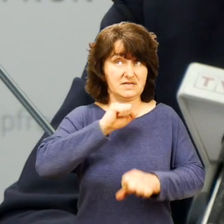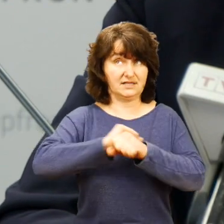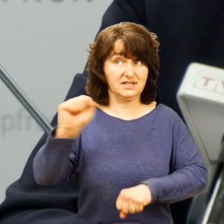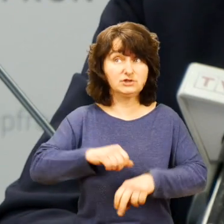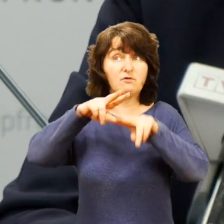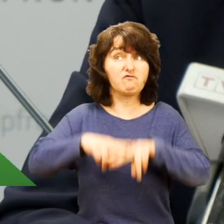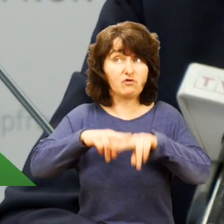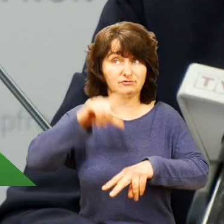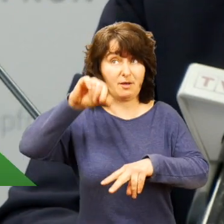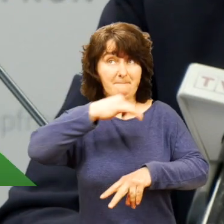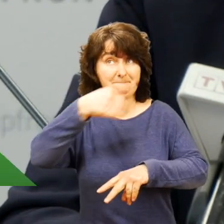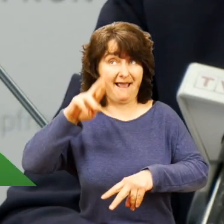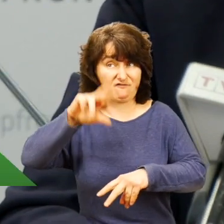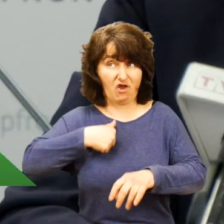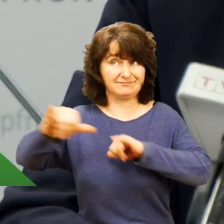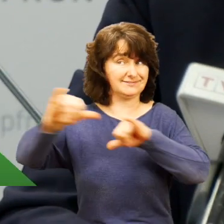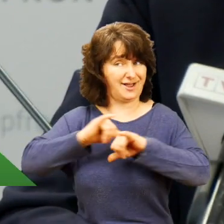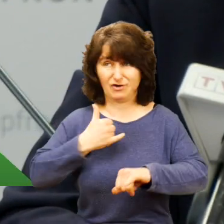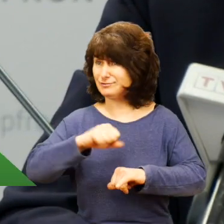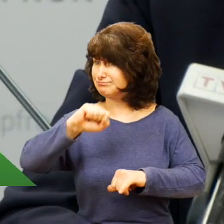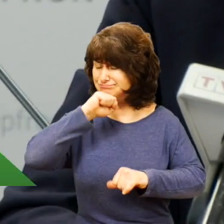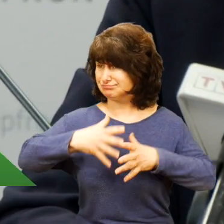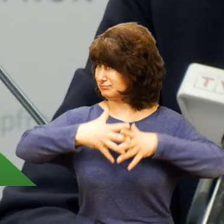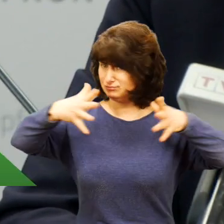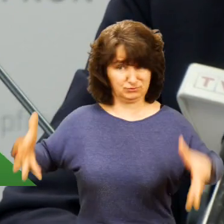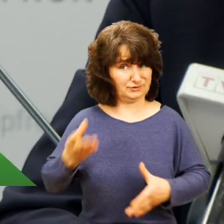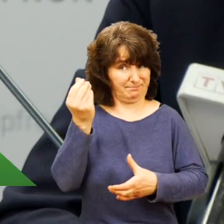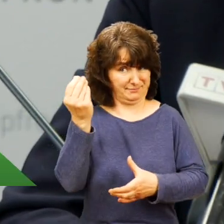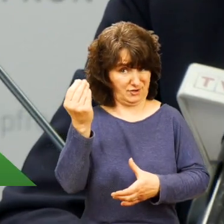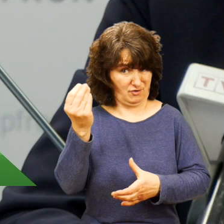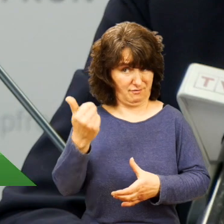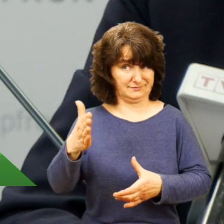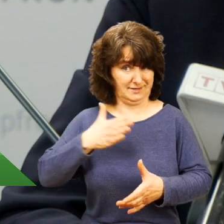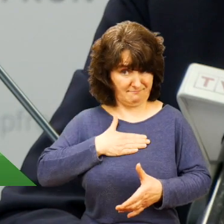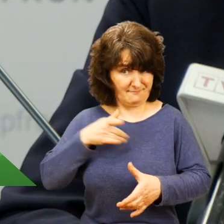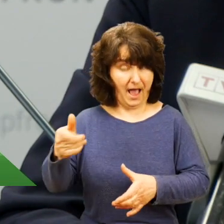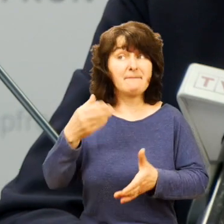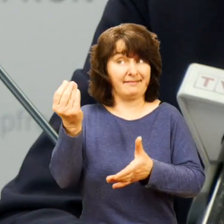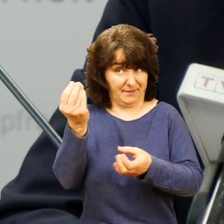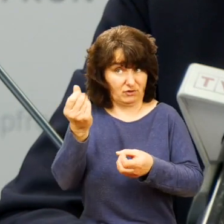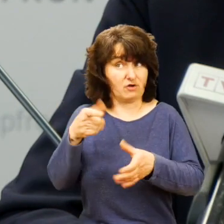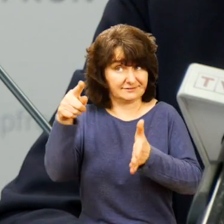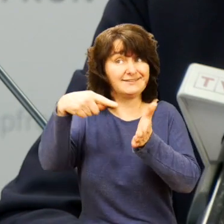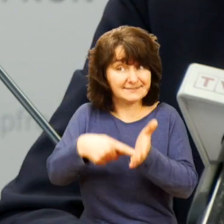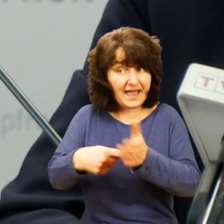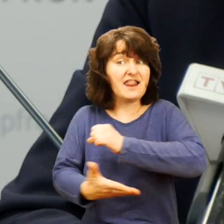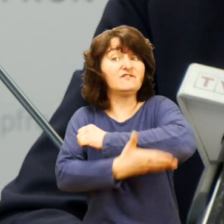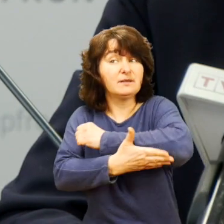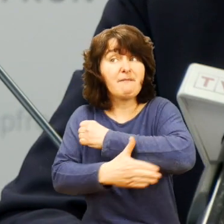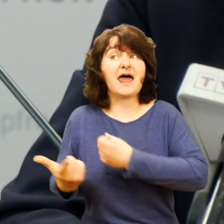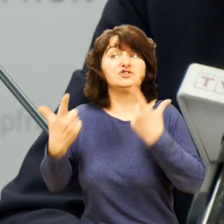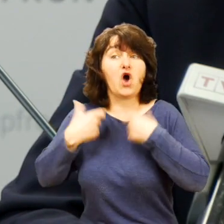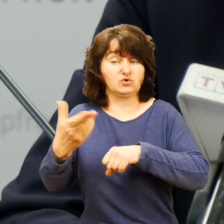Jesteśmy funduszem, który zarządza dużymi pieniędzmi. Dużymi pieniędzmi, które są celowo skierowane właśnie na